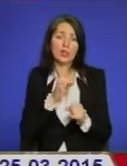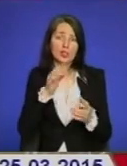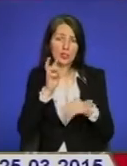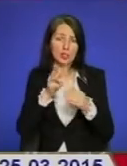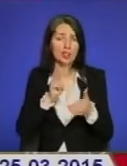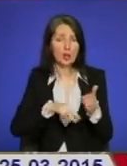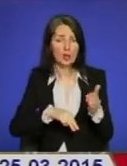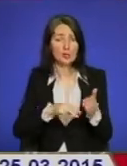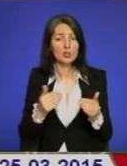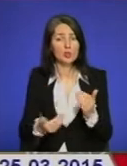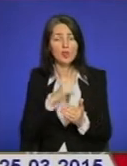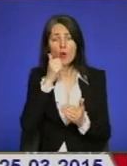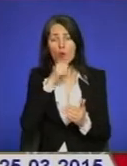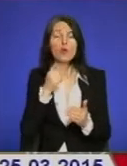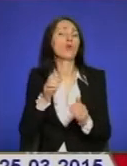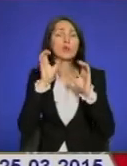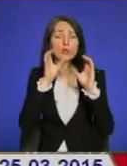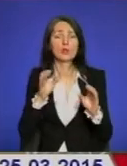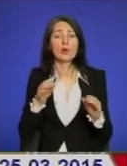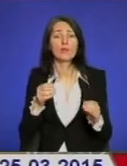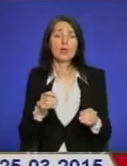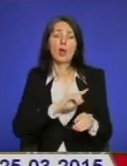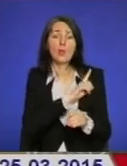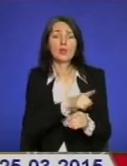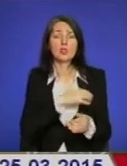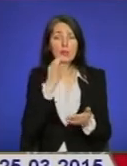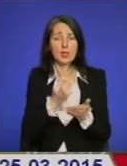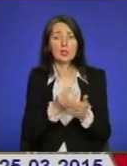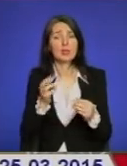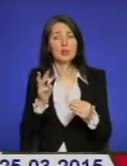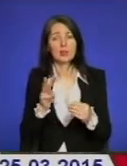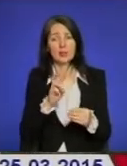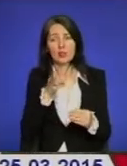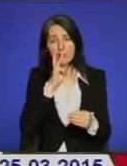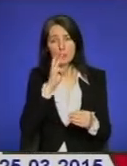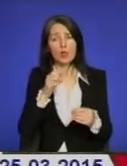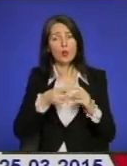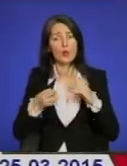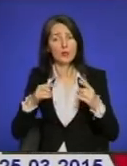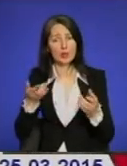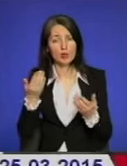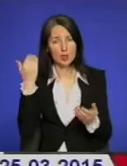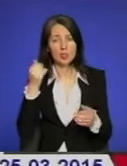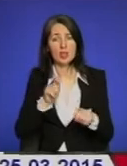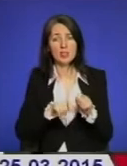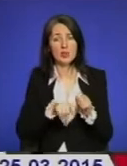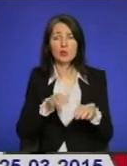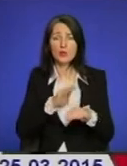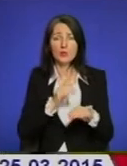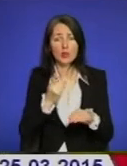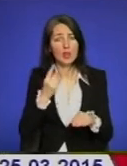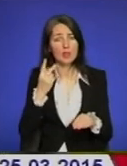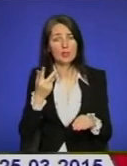законодавець значно посилив відповідальність за зарплату в конвертах якщо ми раніше інспектор фіксував чи одне порушення